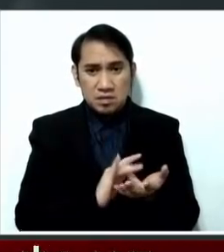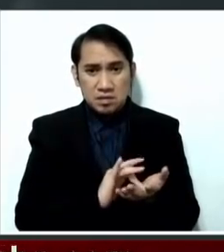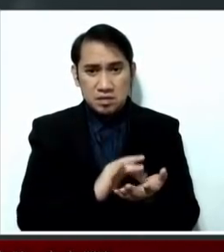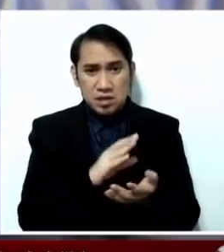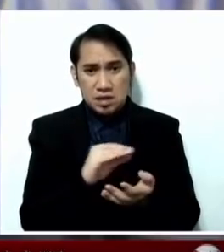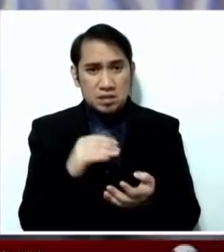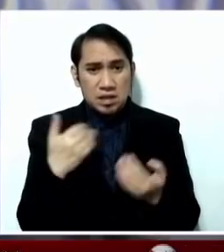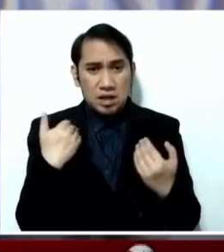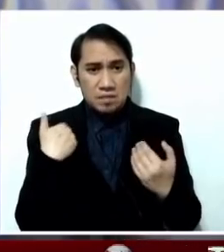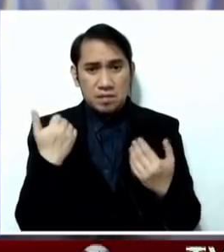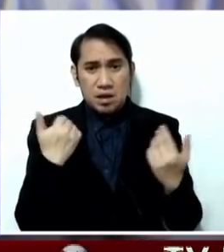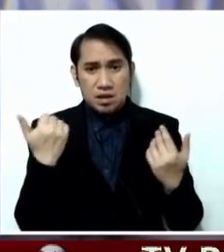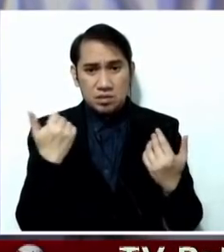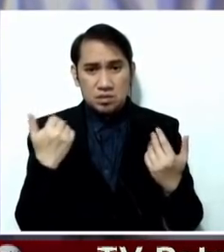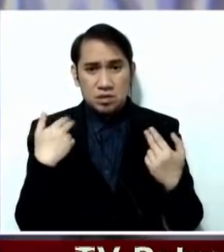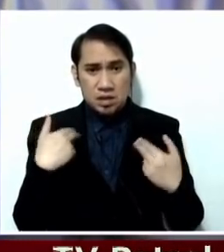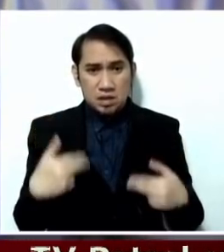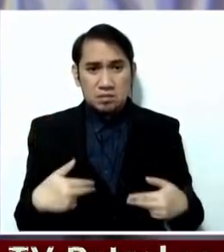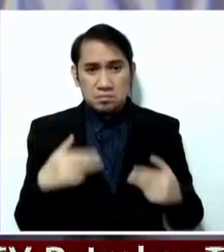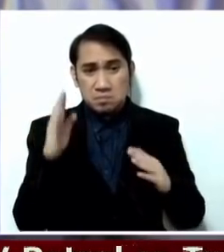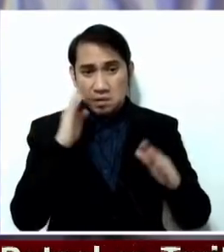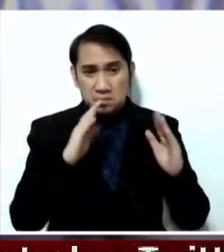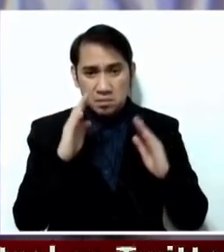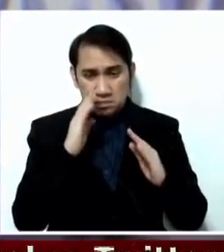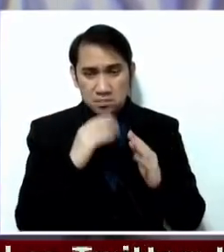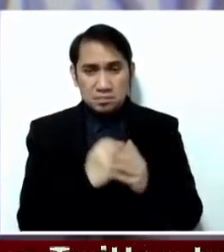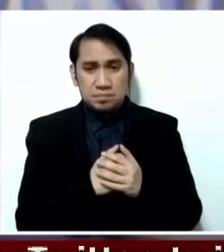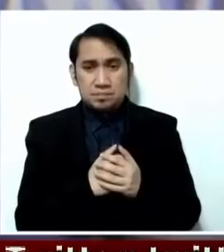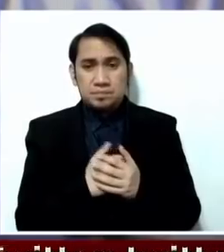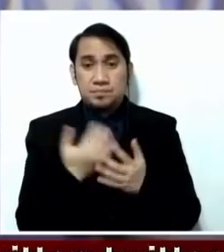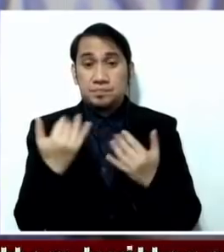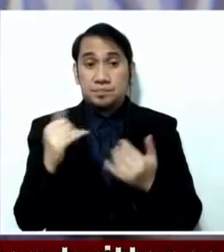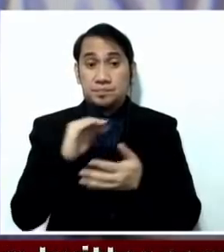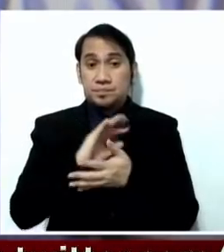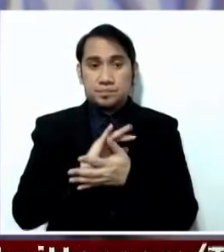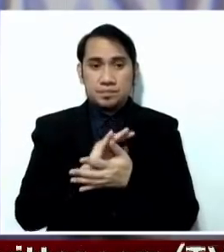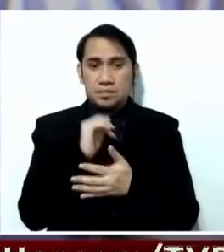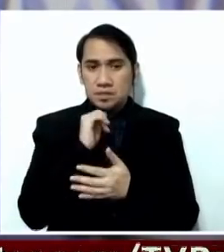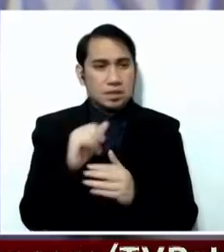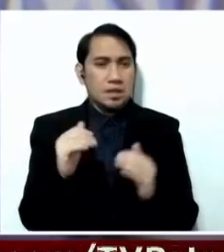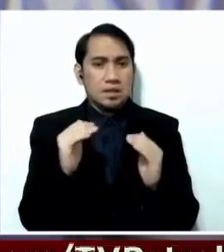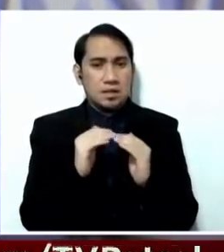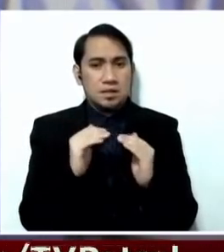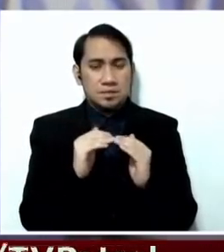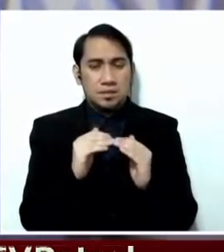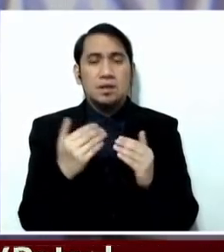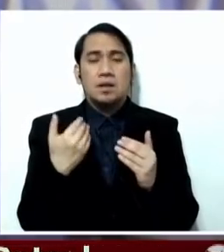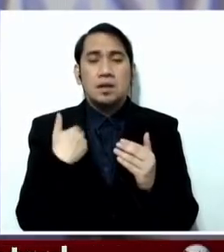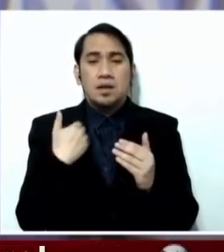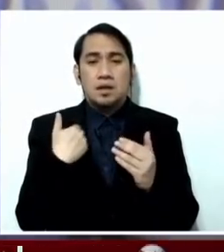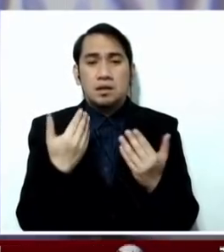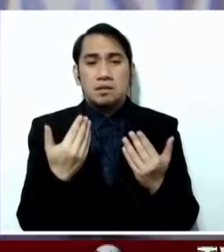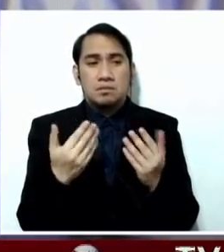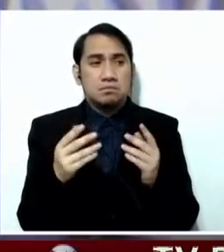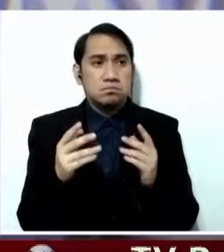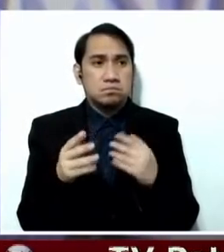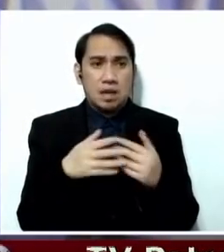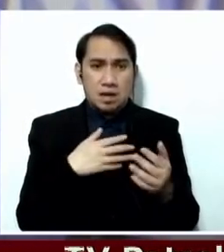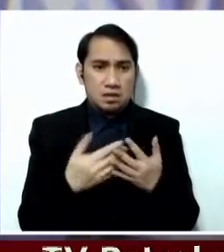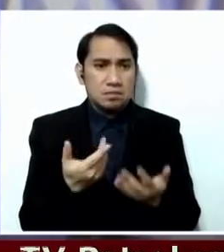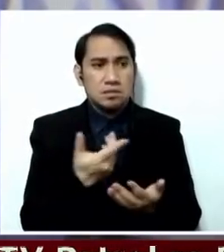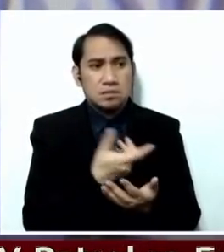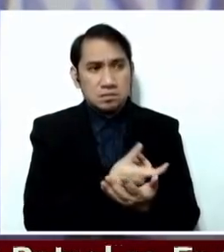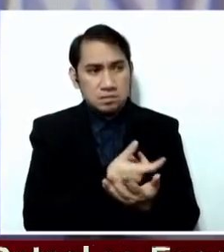condition. Ang COVID-19 kasi hindi equal eh. So there will be people despite vaccination,